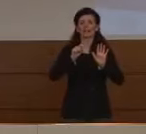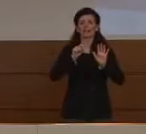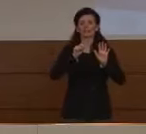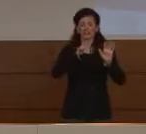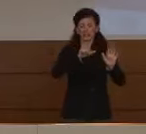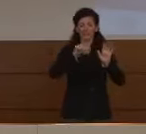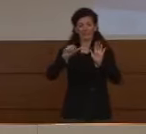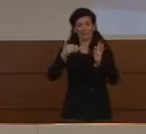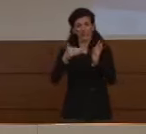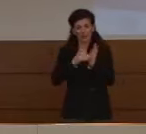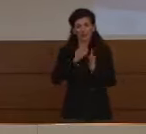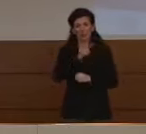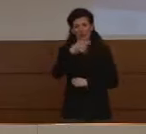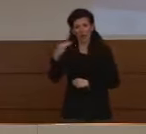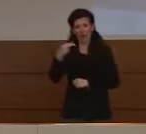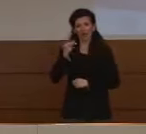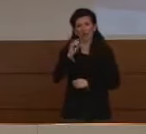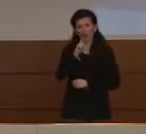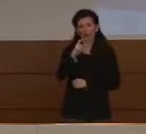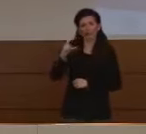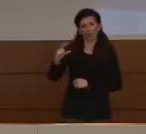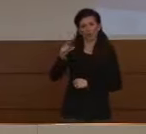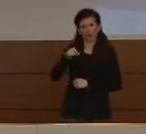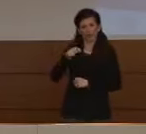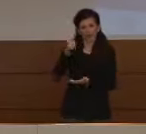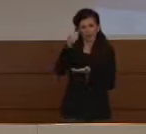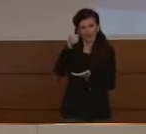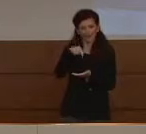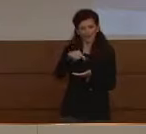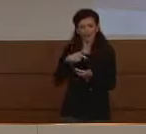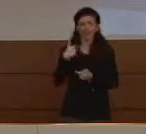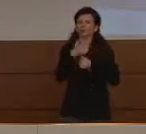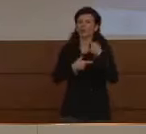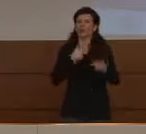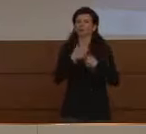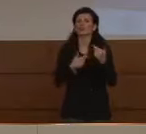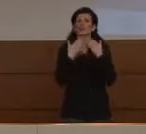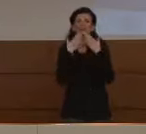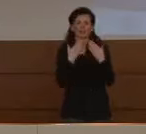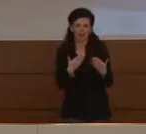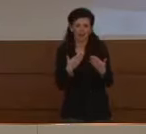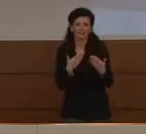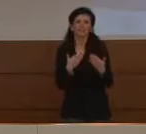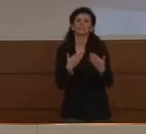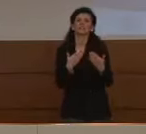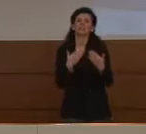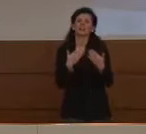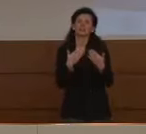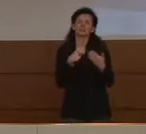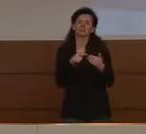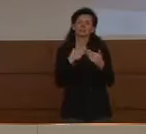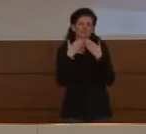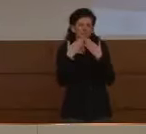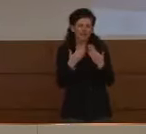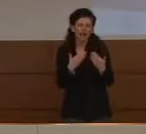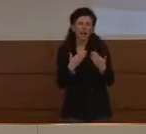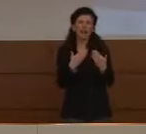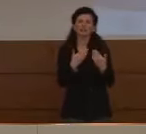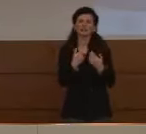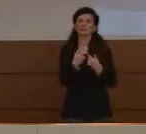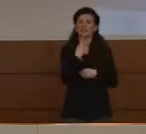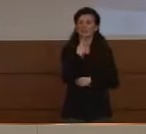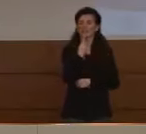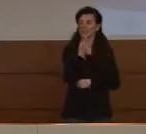raccolti sul nostro conto corrente e qui voglio ringraziare tutti quanti in modo particolare tutti coloro che ieri hanno